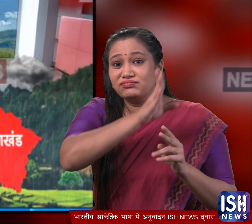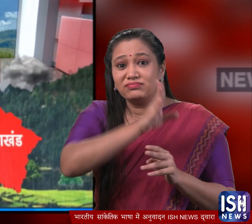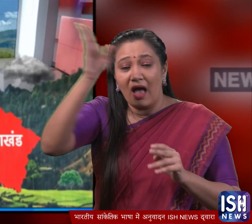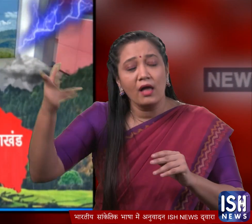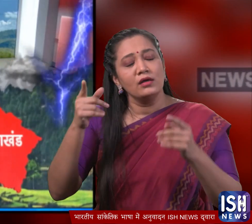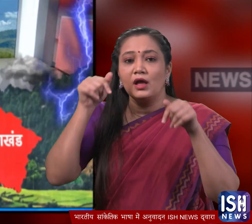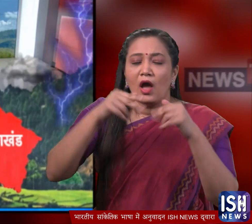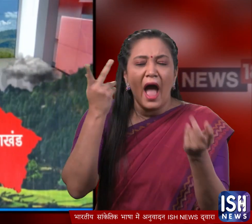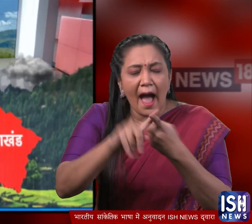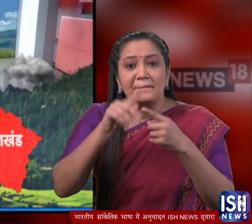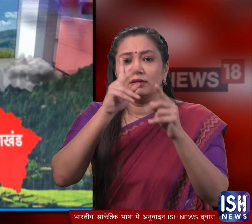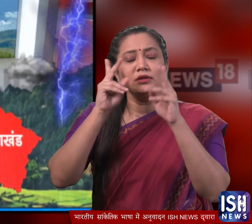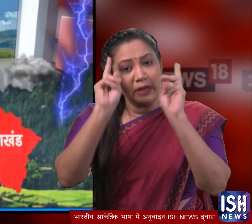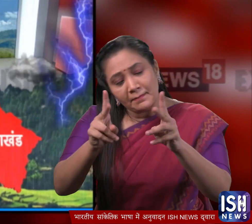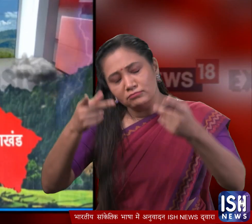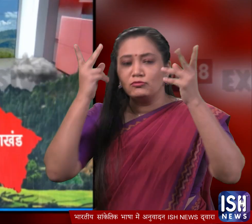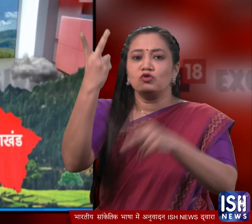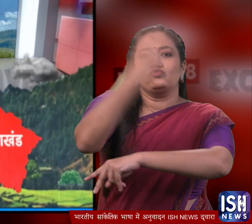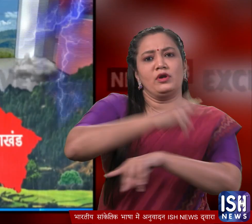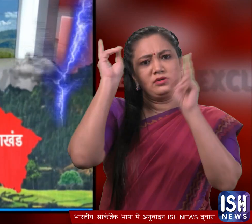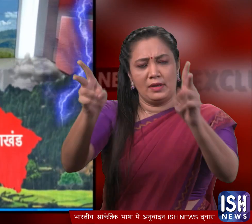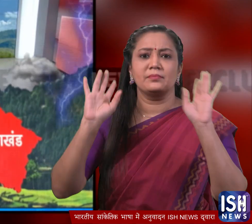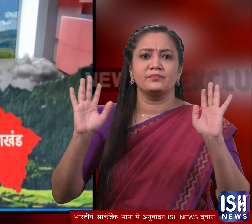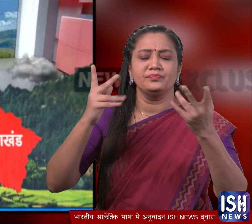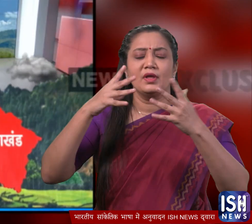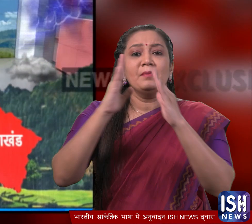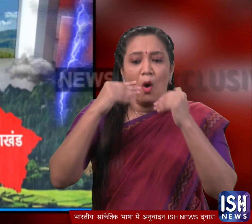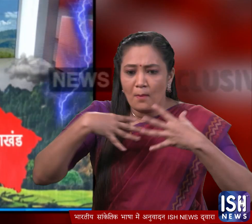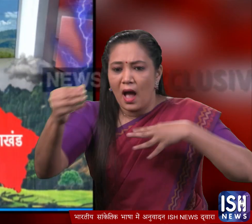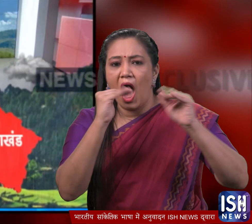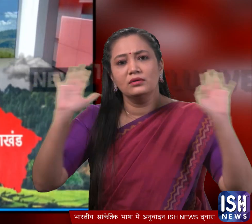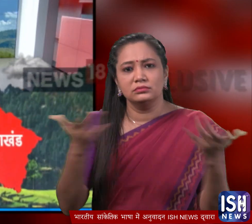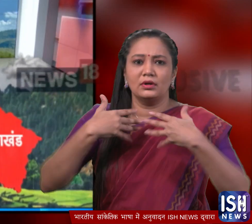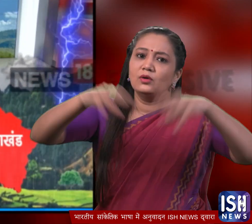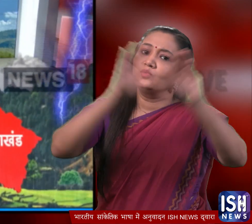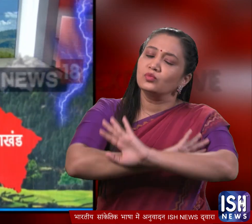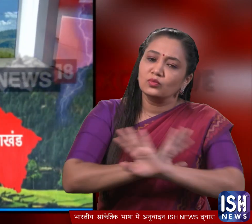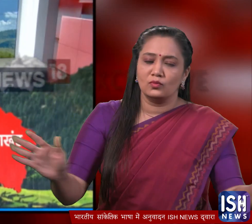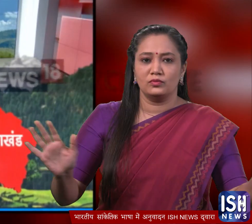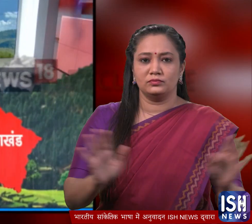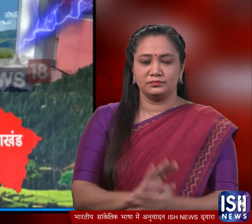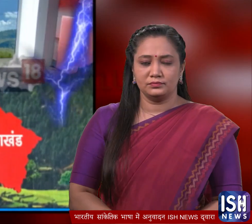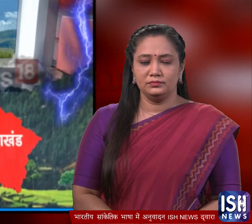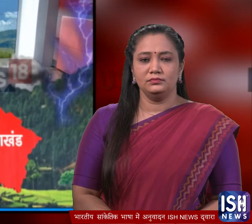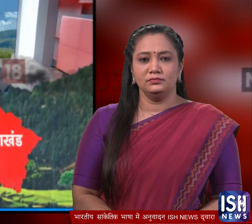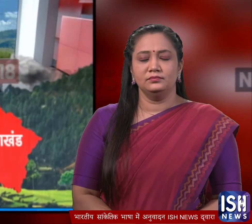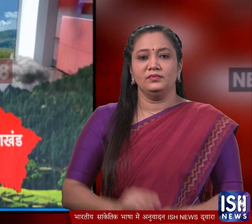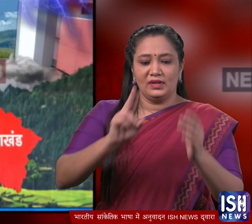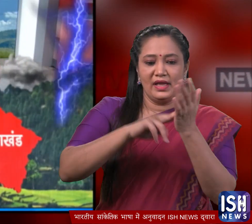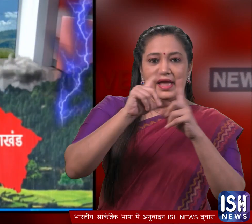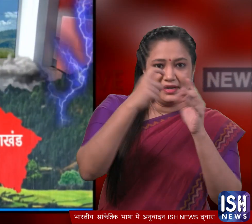हुए हैं उन्हें अभी 2 दिन वहीं रुकने के लिए कहा गया और लोगों से भी बेवजह घरों से बाहर न निकलने की अपील की। इसके